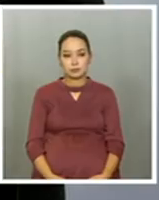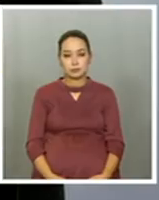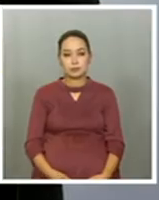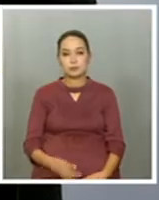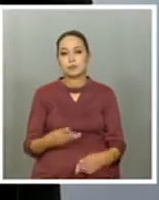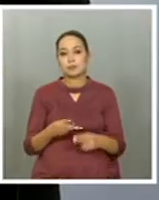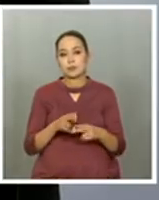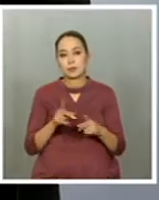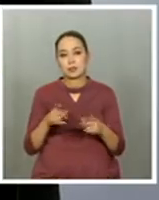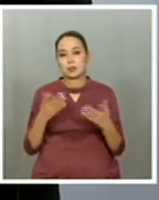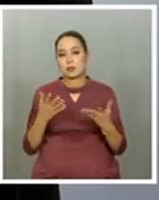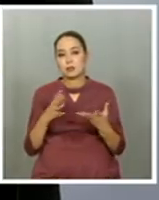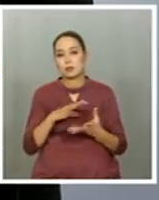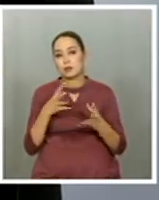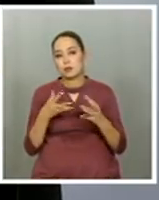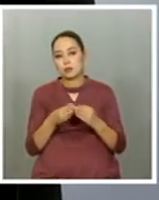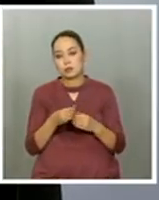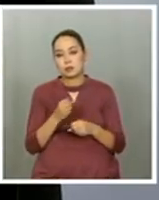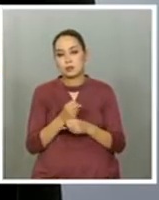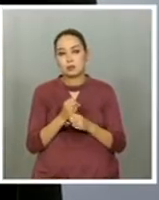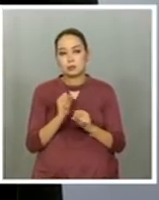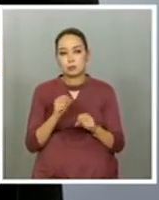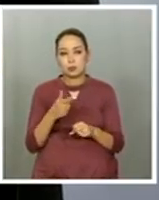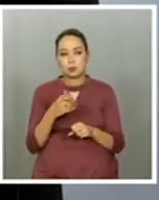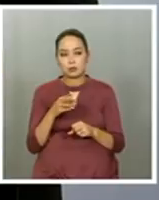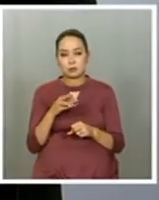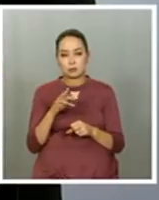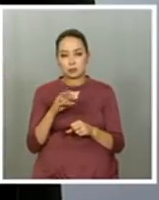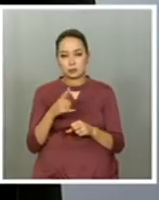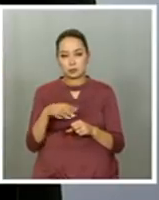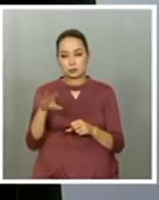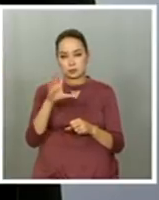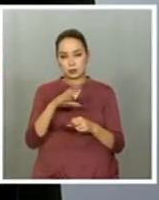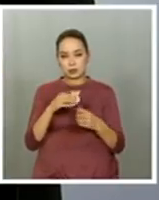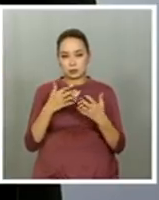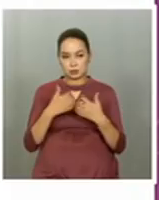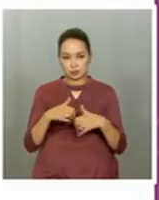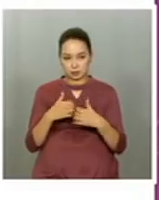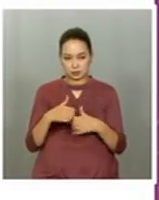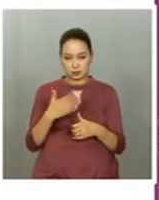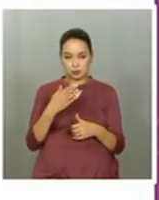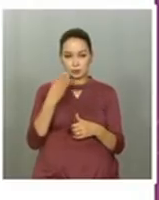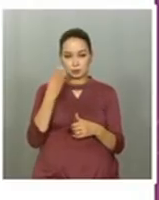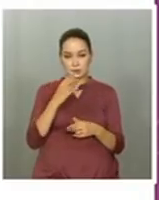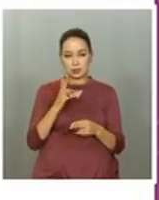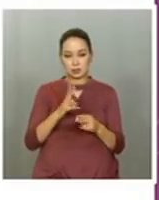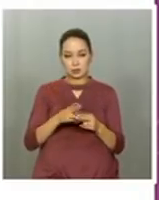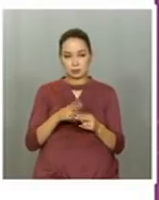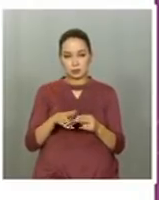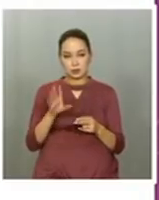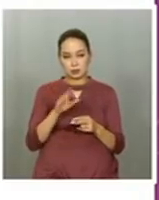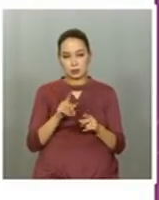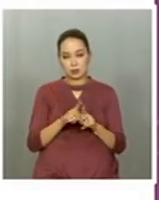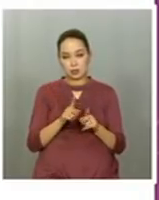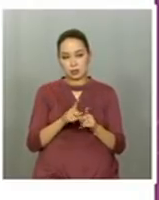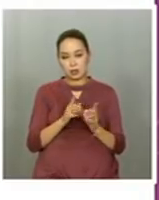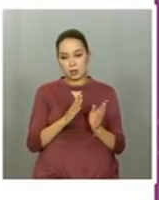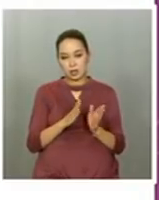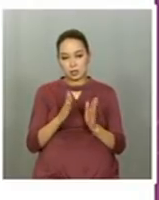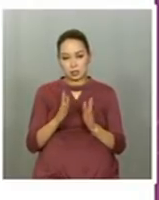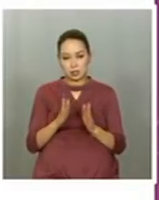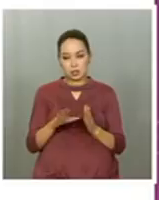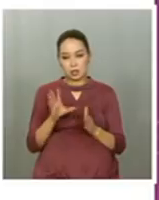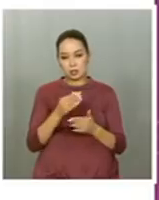жасауға болады? Гомологты қатары артқан сайын спирттердің белсенді металдармен әрекеттесуі